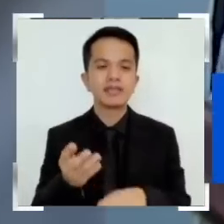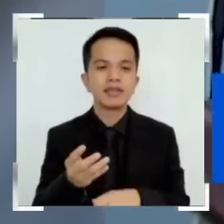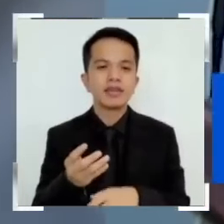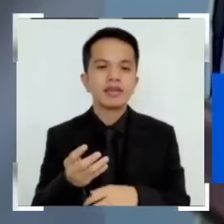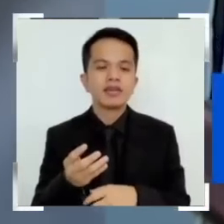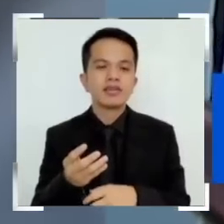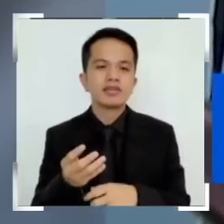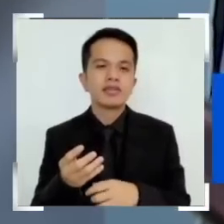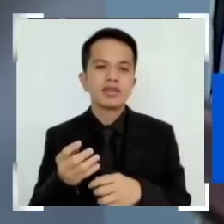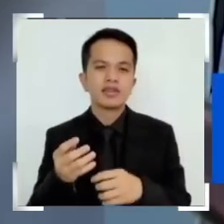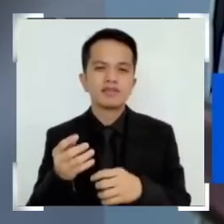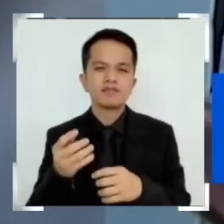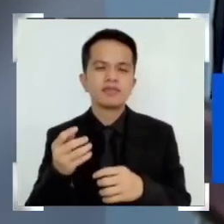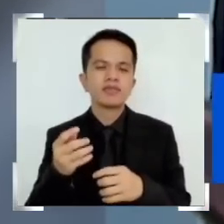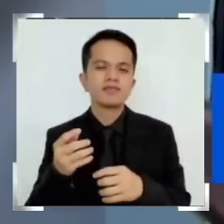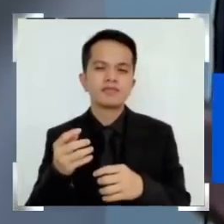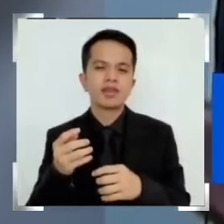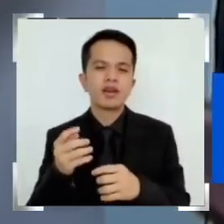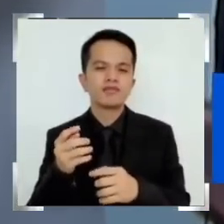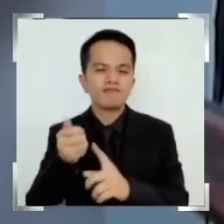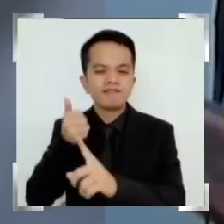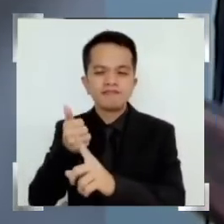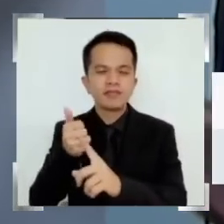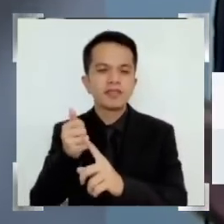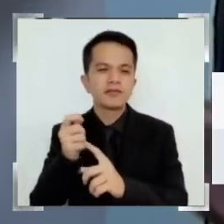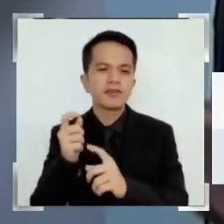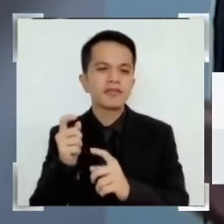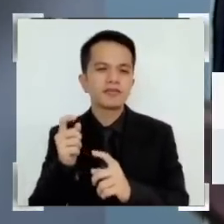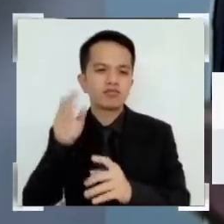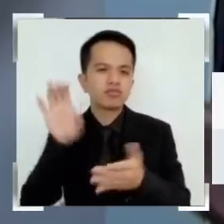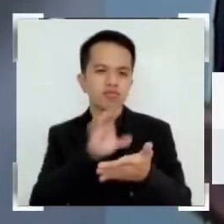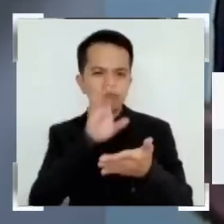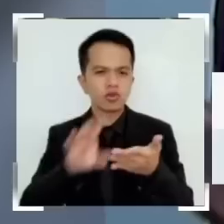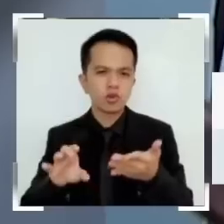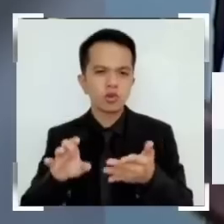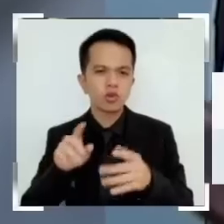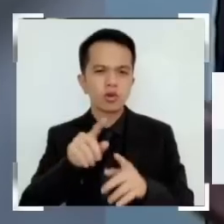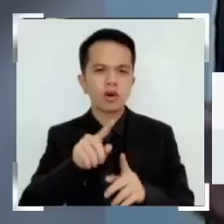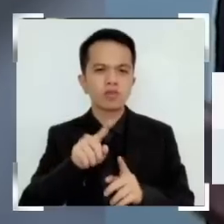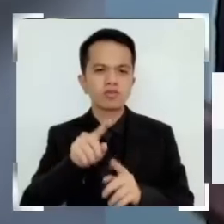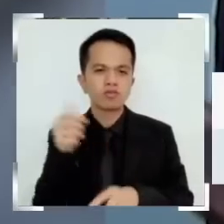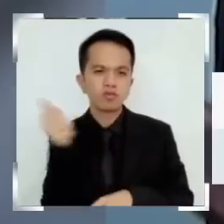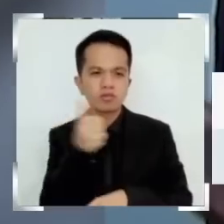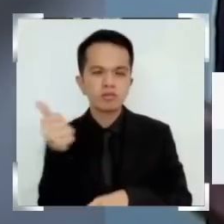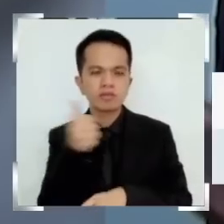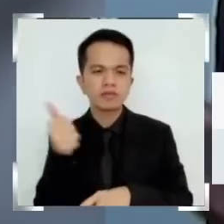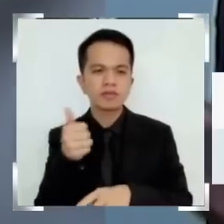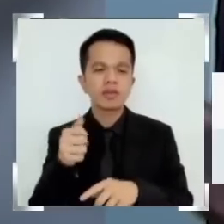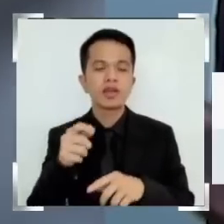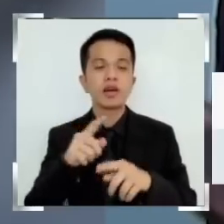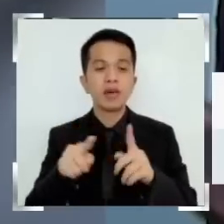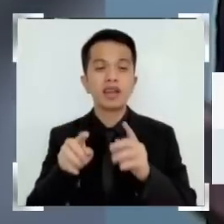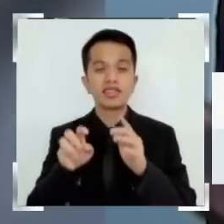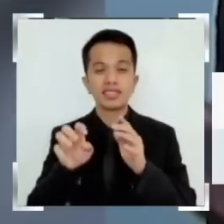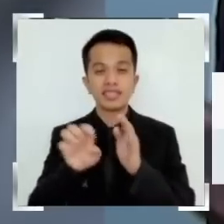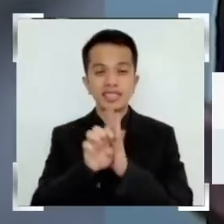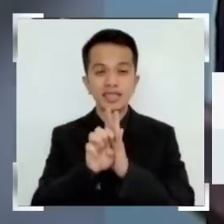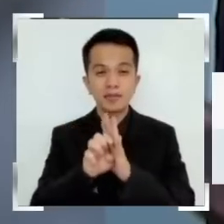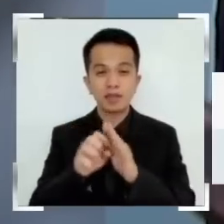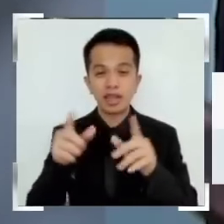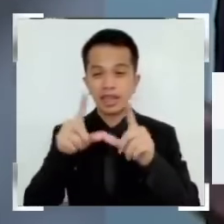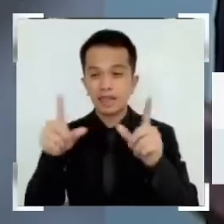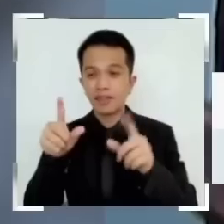na kinakansela natin ang mga biyahe. Pero ganun pa man po, maski wala naman po tayong signal at nakita po natin masama na po ang